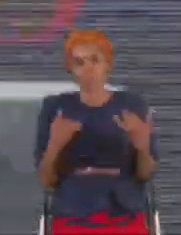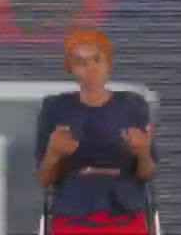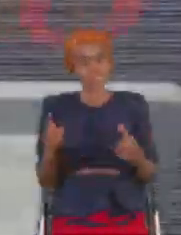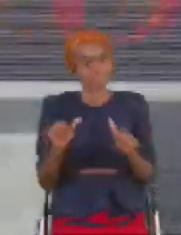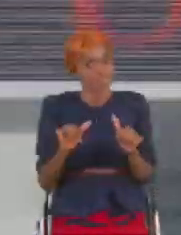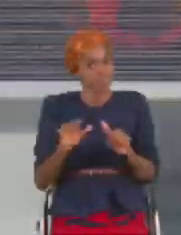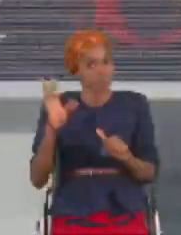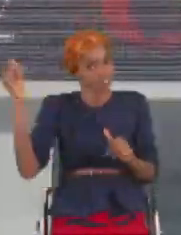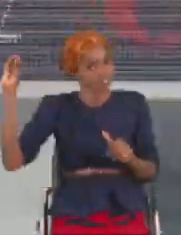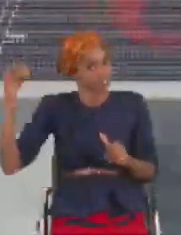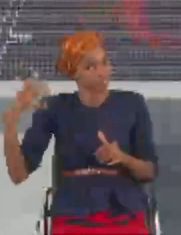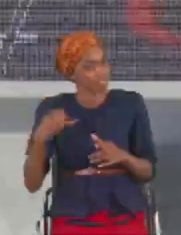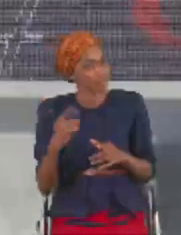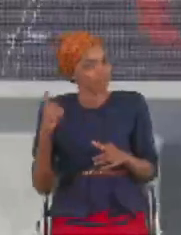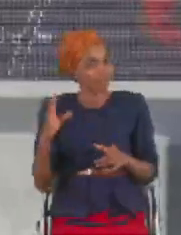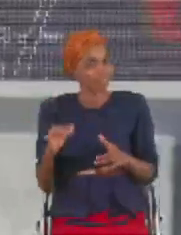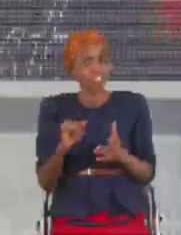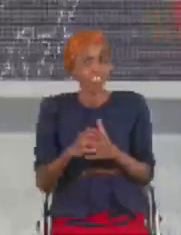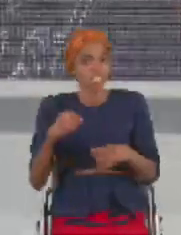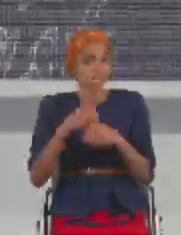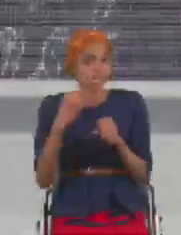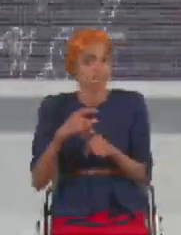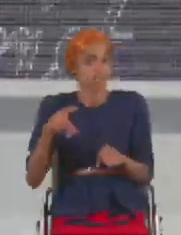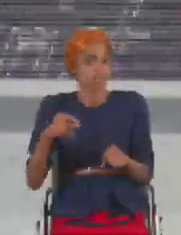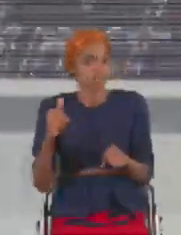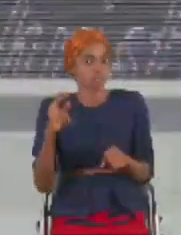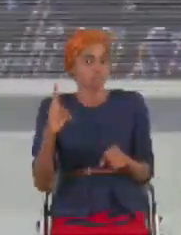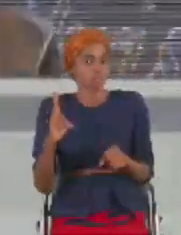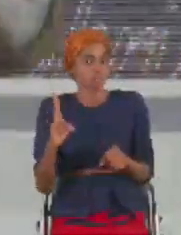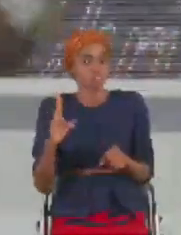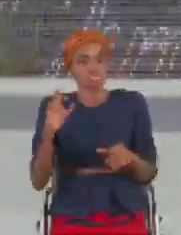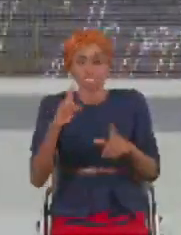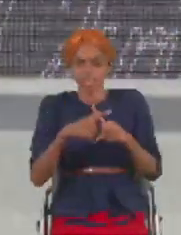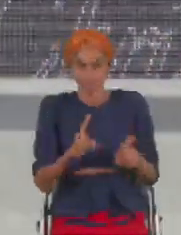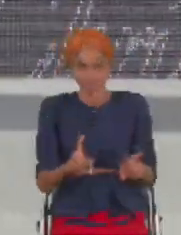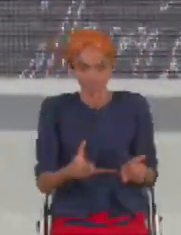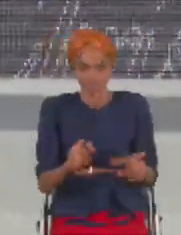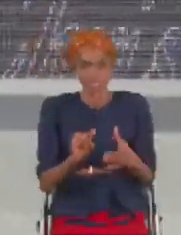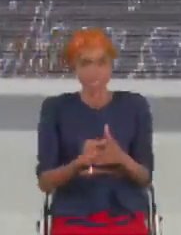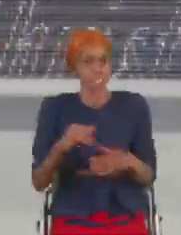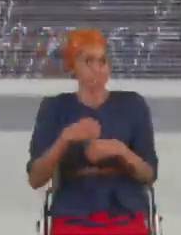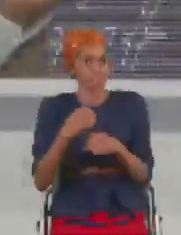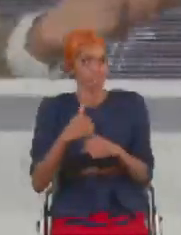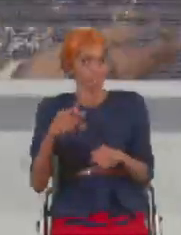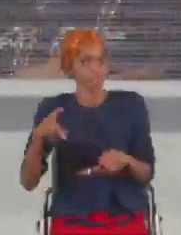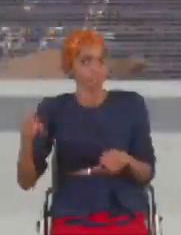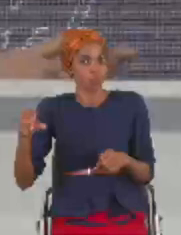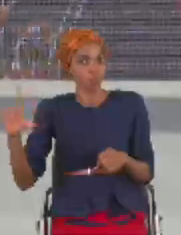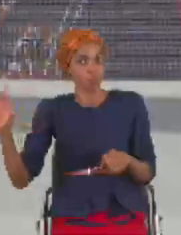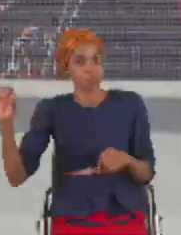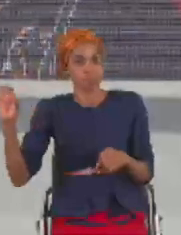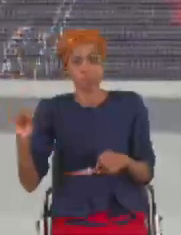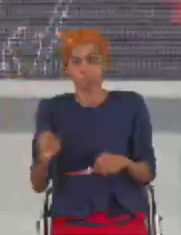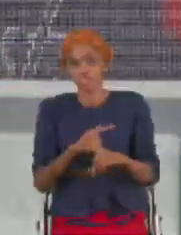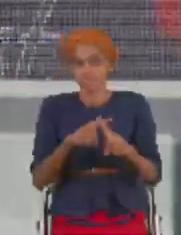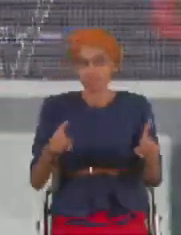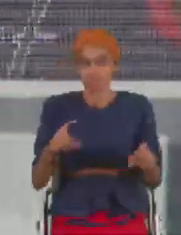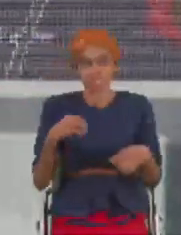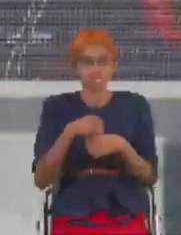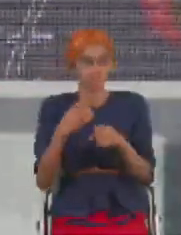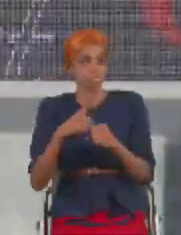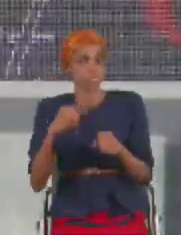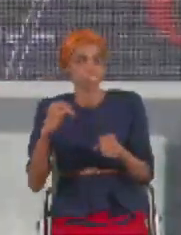même grâce de dieu qui a rendu la peau de paul différents qui a mené à pousse à différents car en